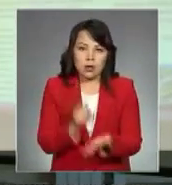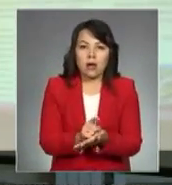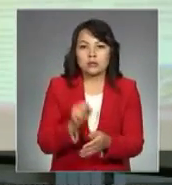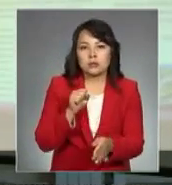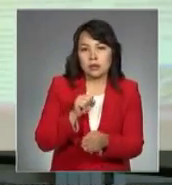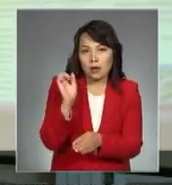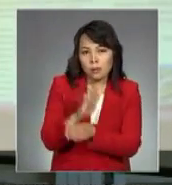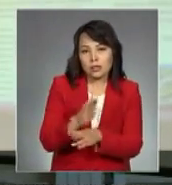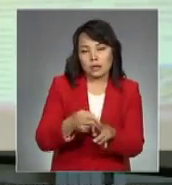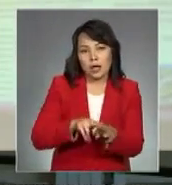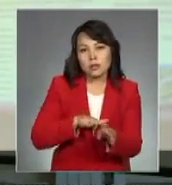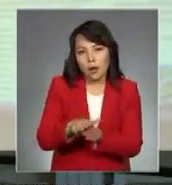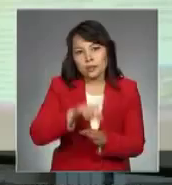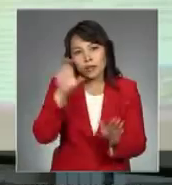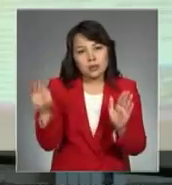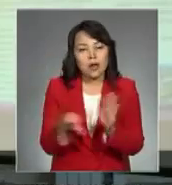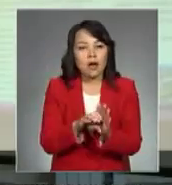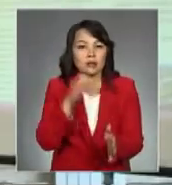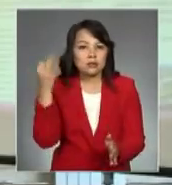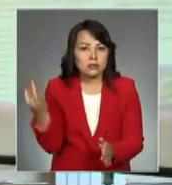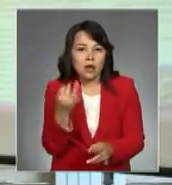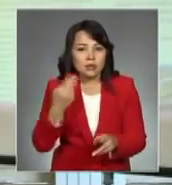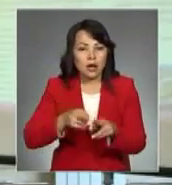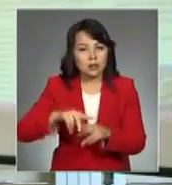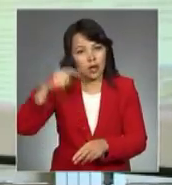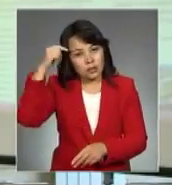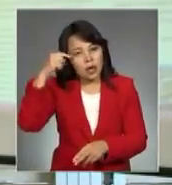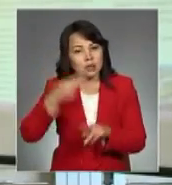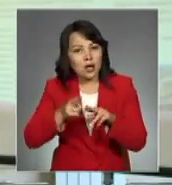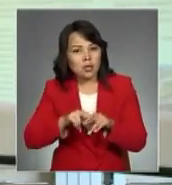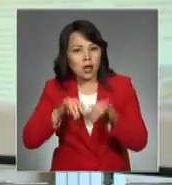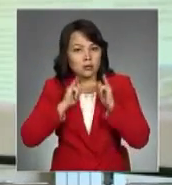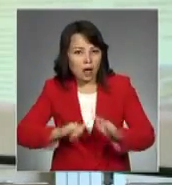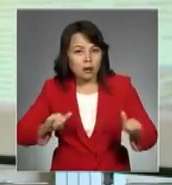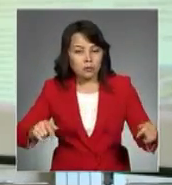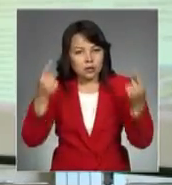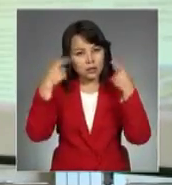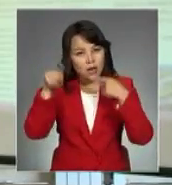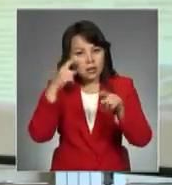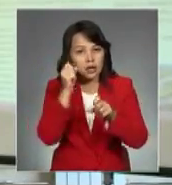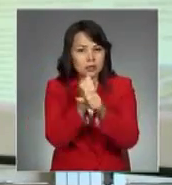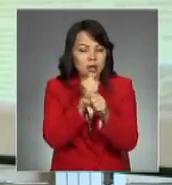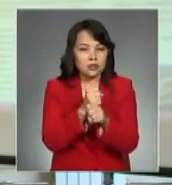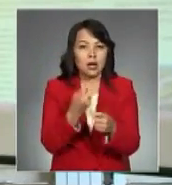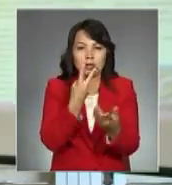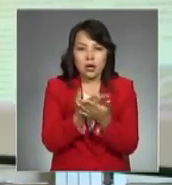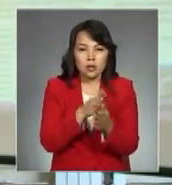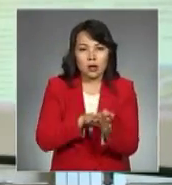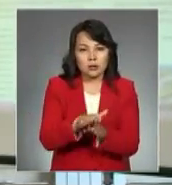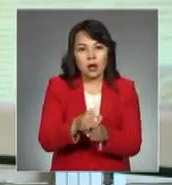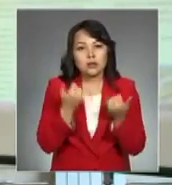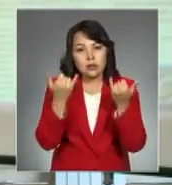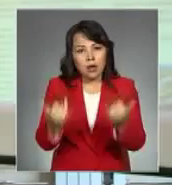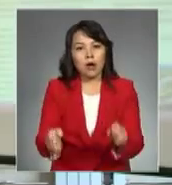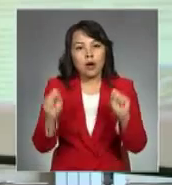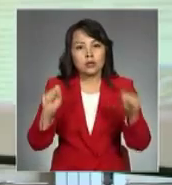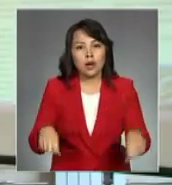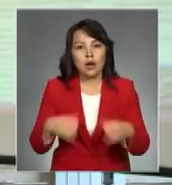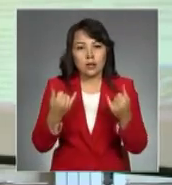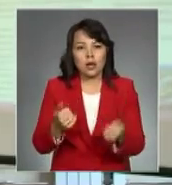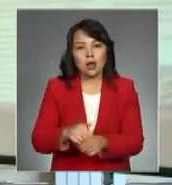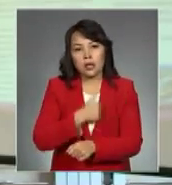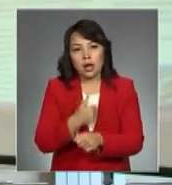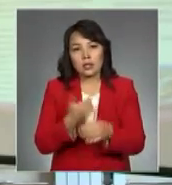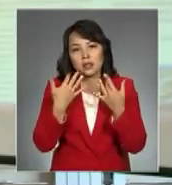Мақсатымыз жастардың қоғамдық ұйым өкілдерінің ой өрісіне еркіндік беру, тың идеяларды жүзеге асыруға ықпал ету. Тек